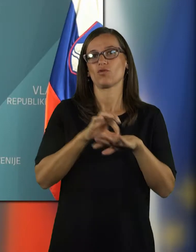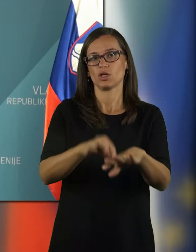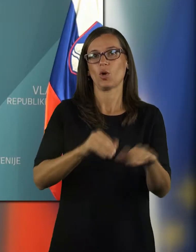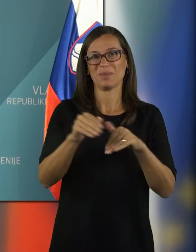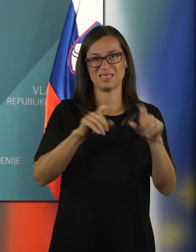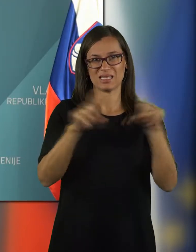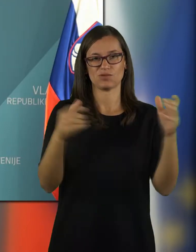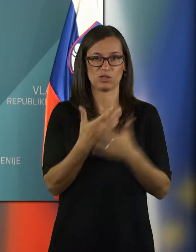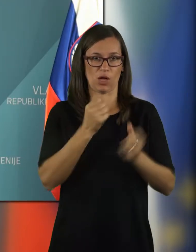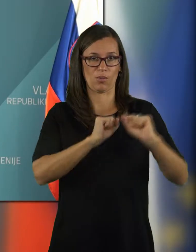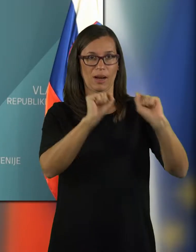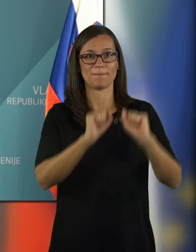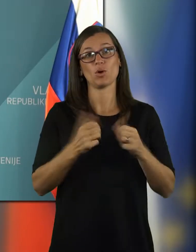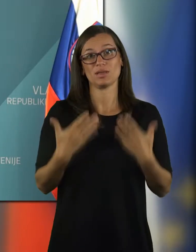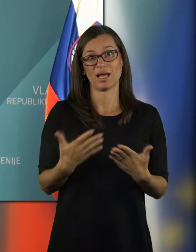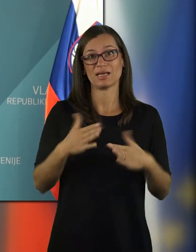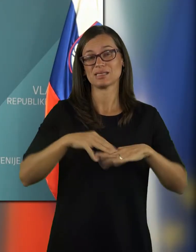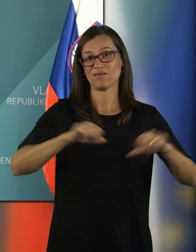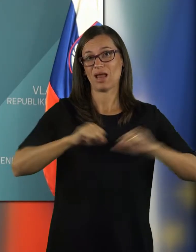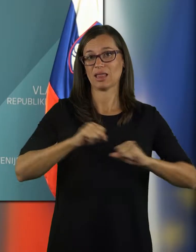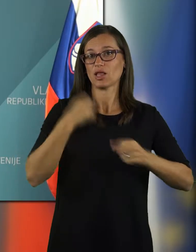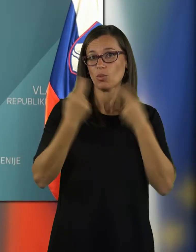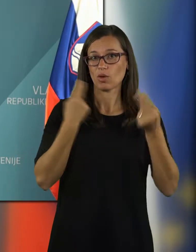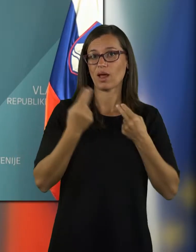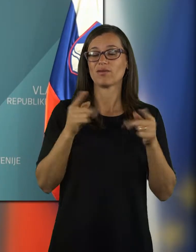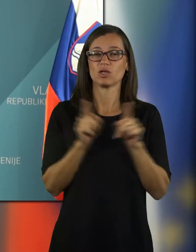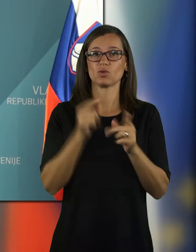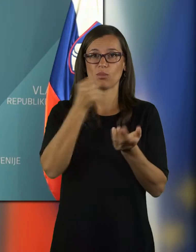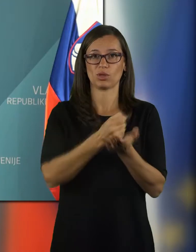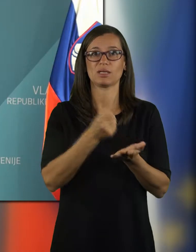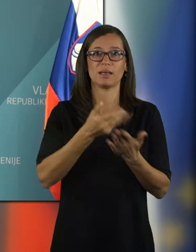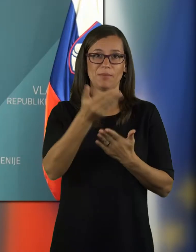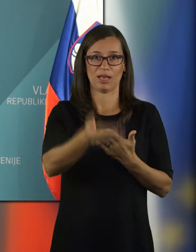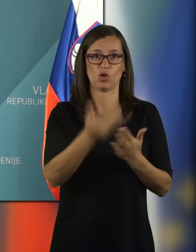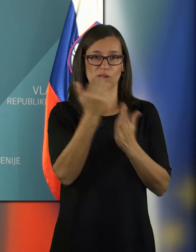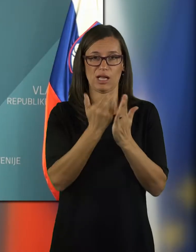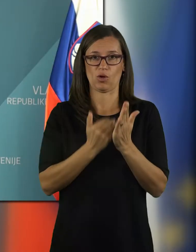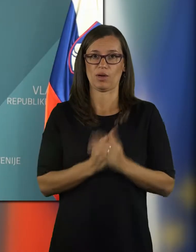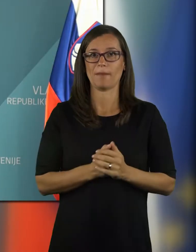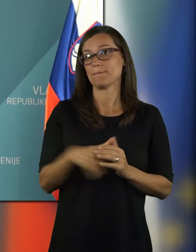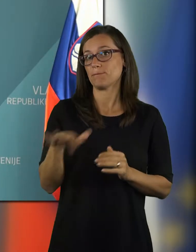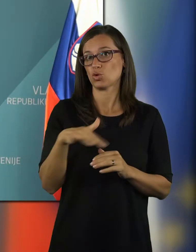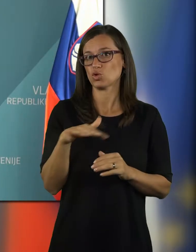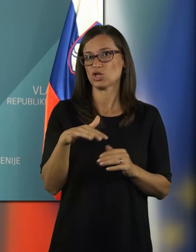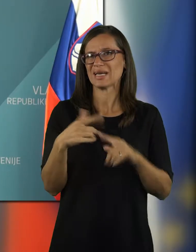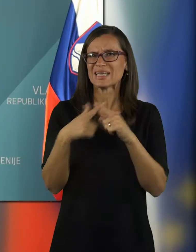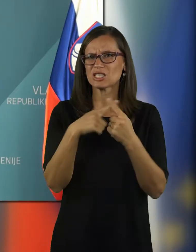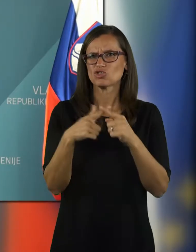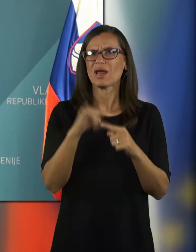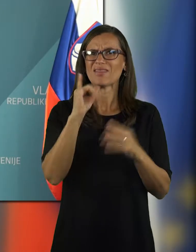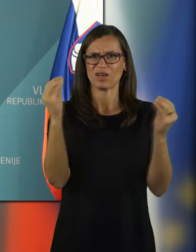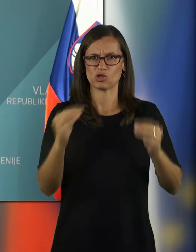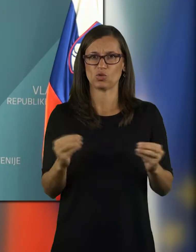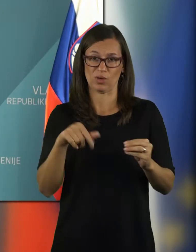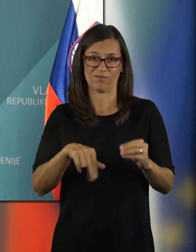za obrambo in danes smo na vladi obravnavali in tudi potrdili predlog zakona. Področje kritične infrastrukture